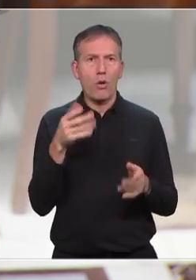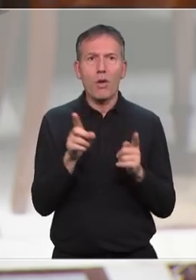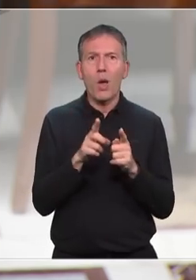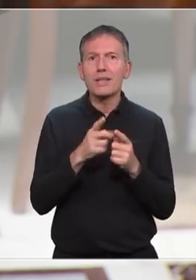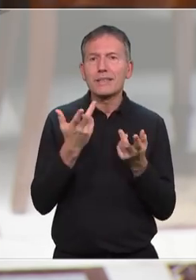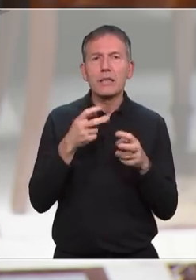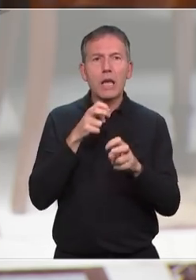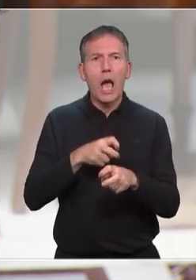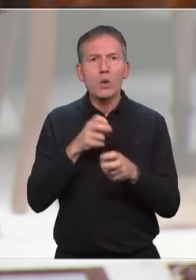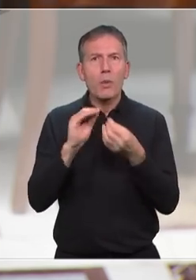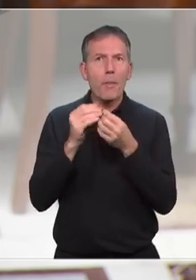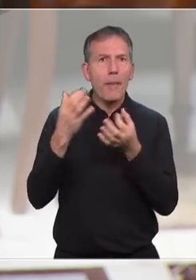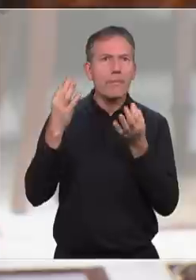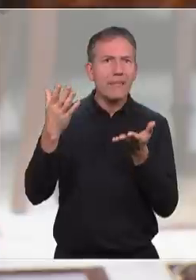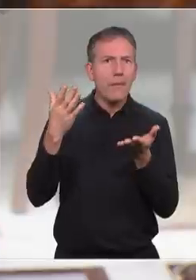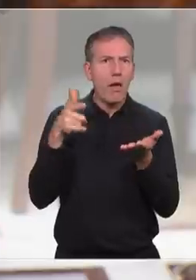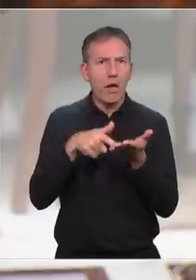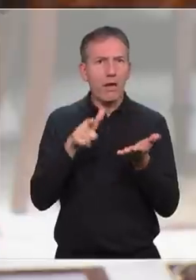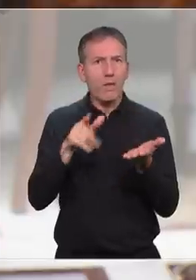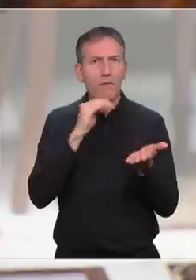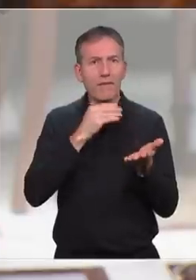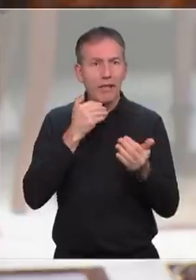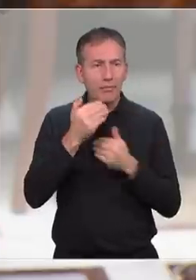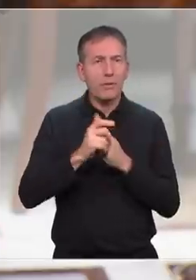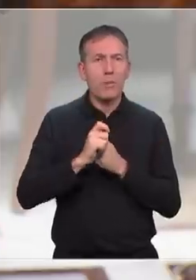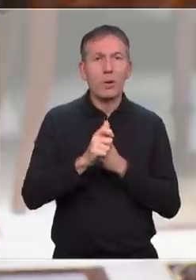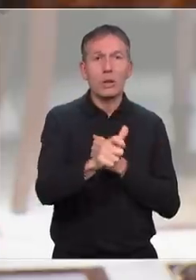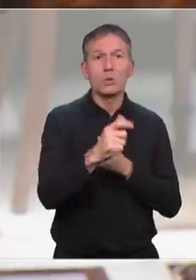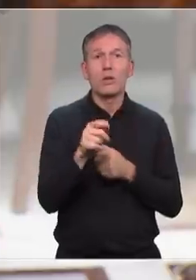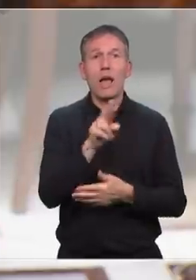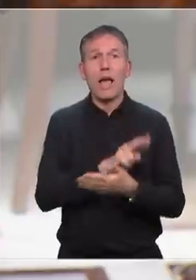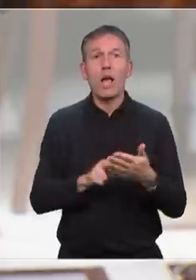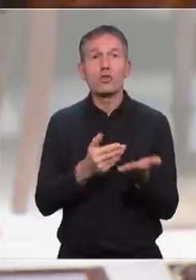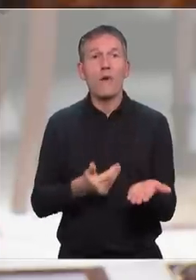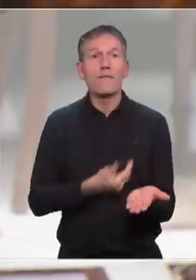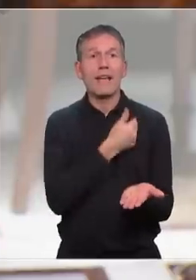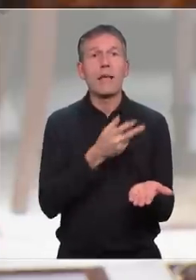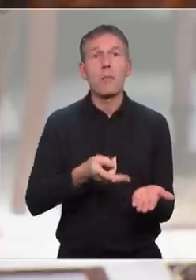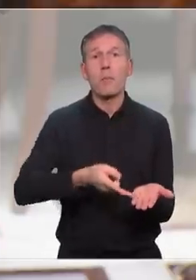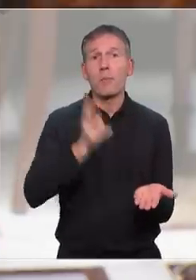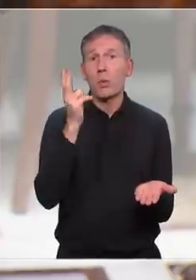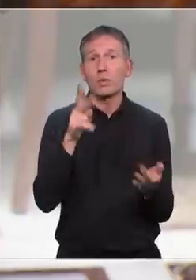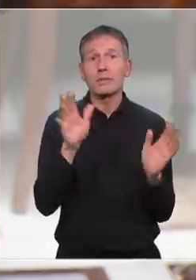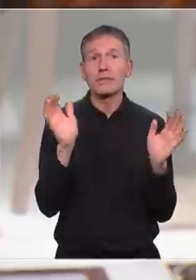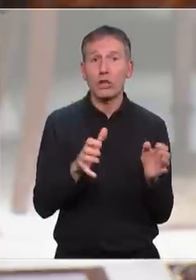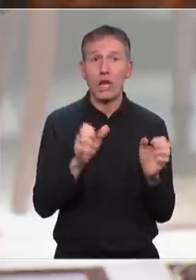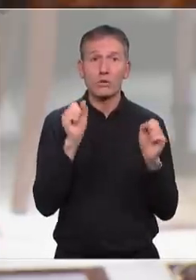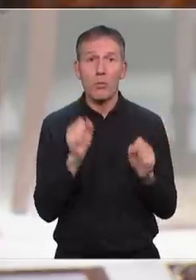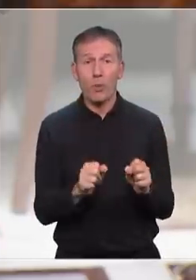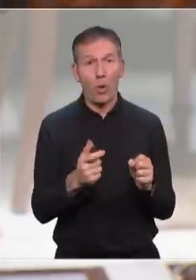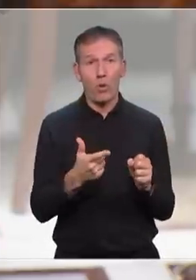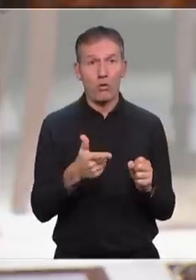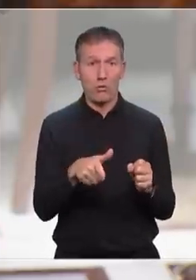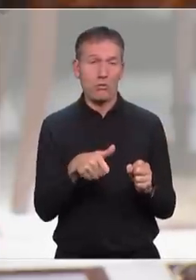sous l'autorité de la Première ministre, décidé de faire en sorte qu'on puisse accélérer le processus et que pour les régions qui sont les plus touchées, en termes de sécheresse, on puisse déployer les